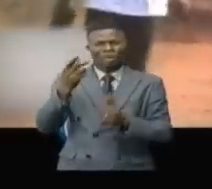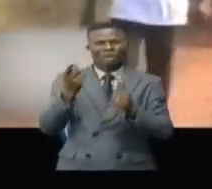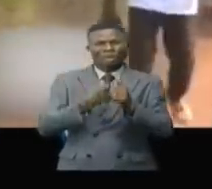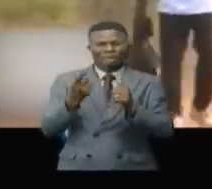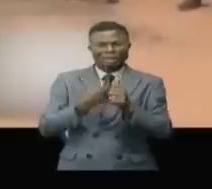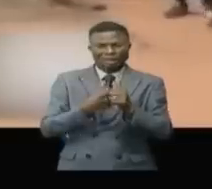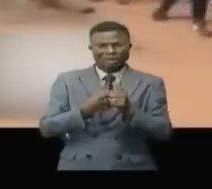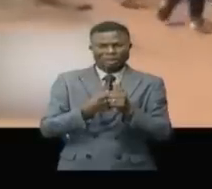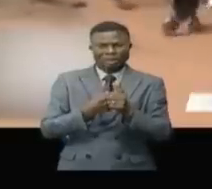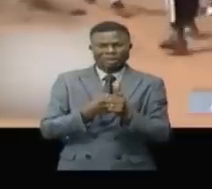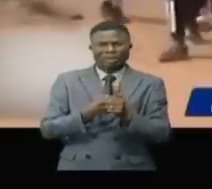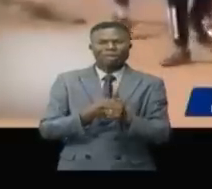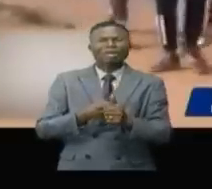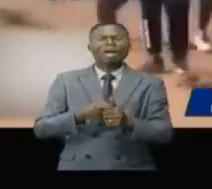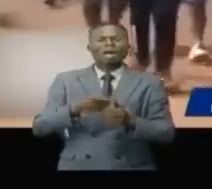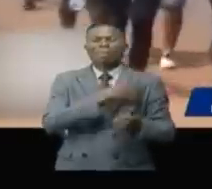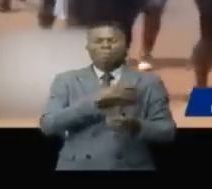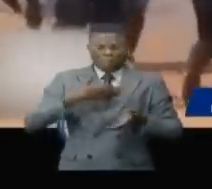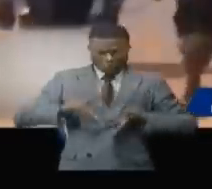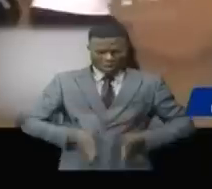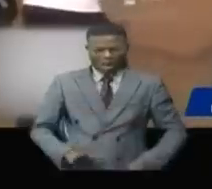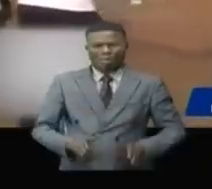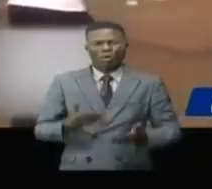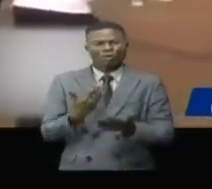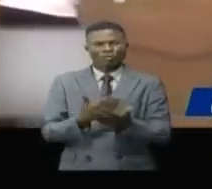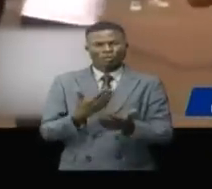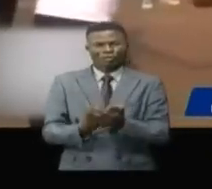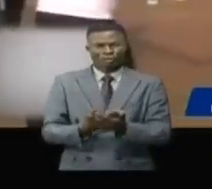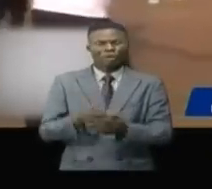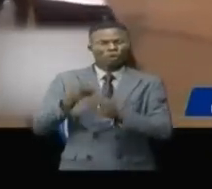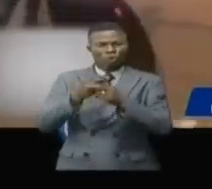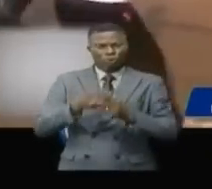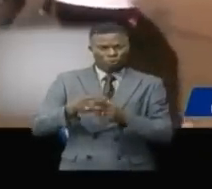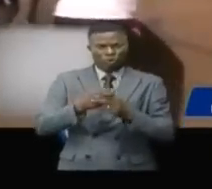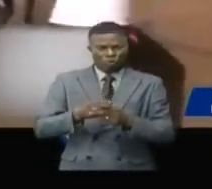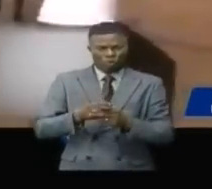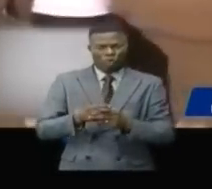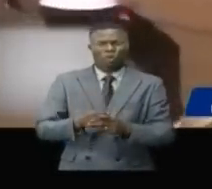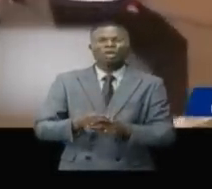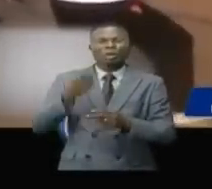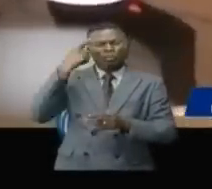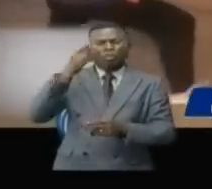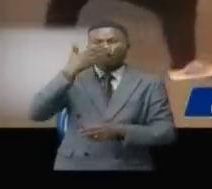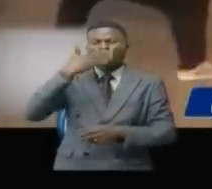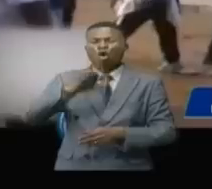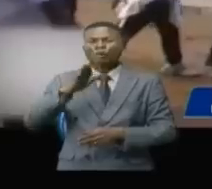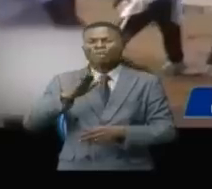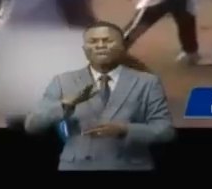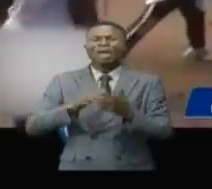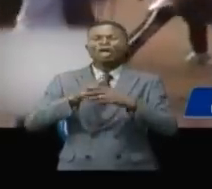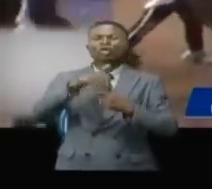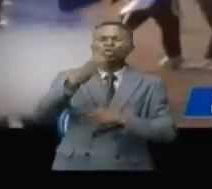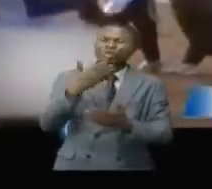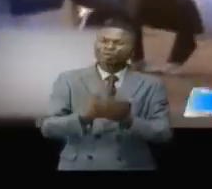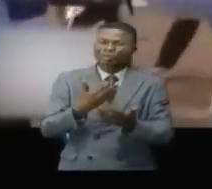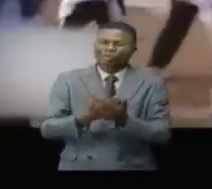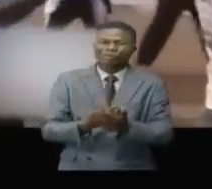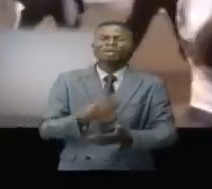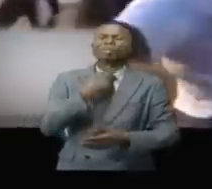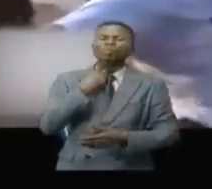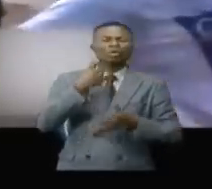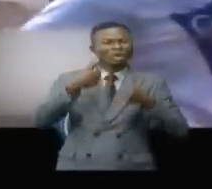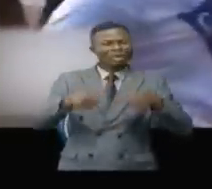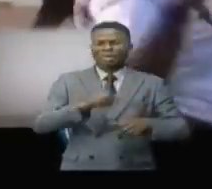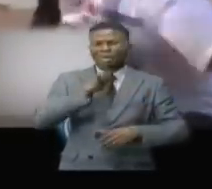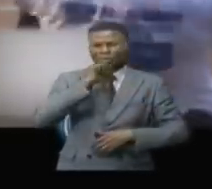à rendre la maternité gratuite et à faire le suivi de la couverture de santé universelle dans cette province.